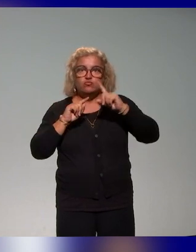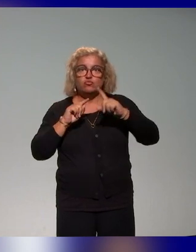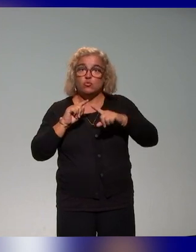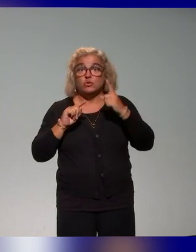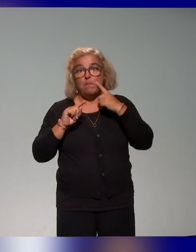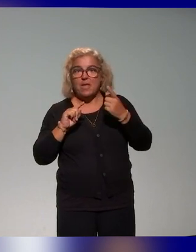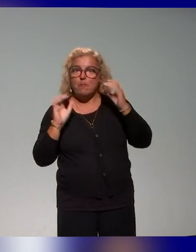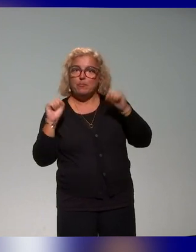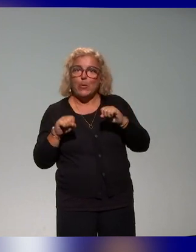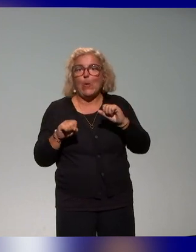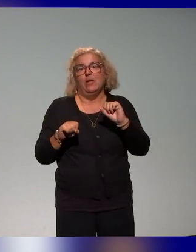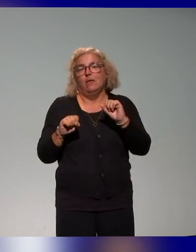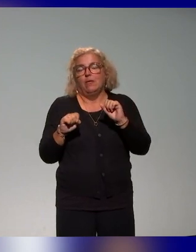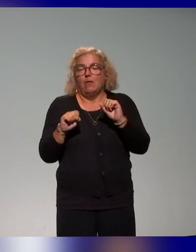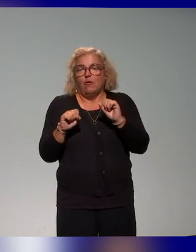soi.